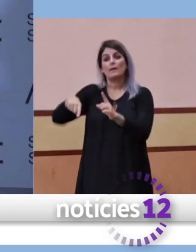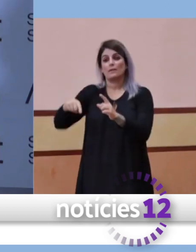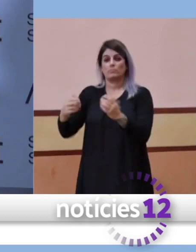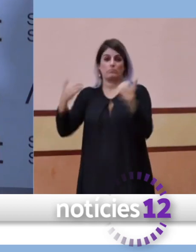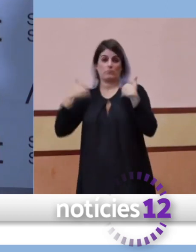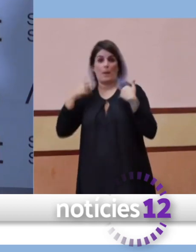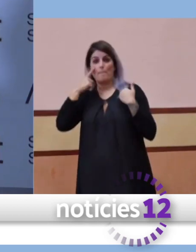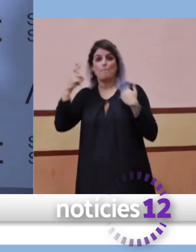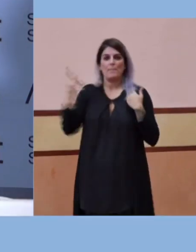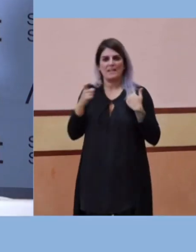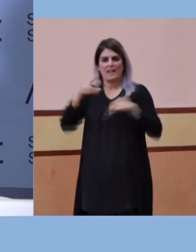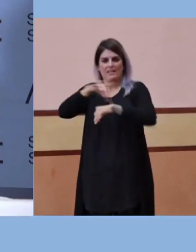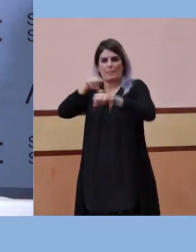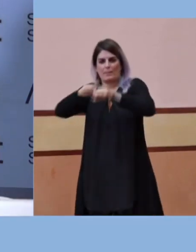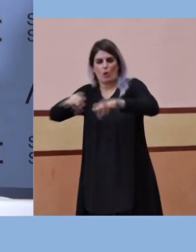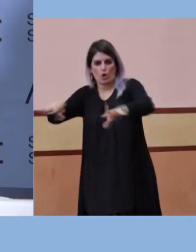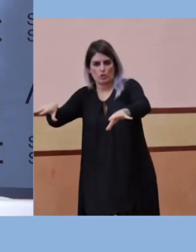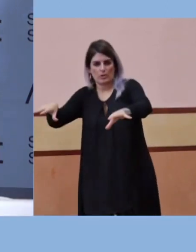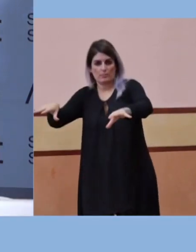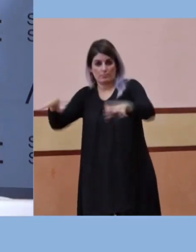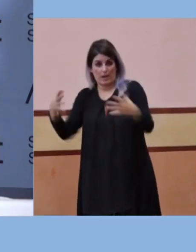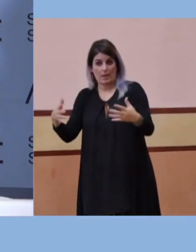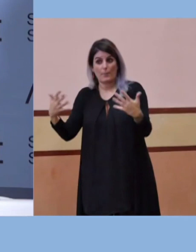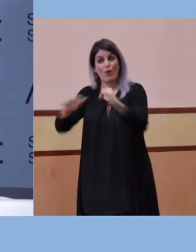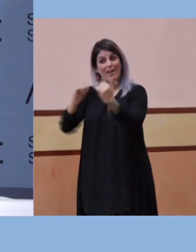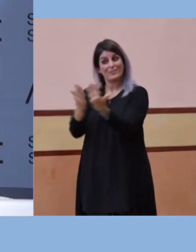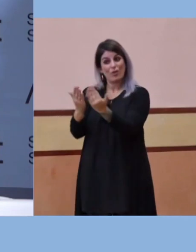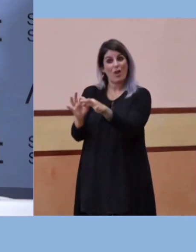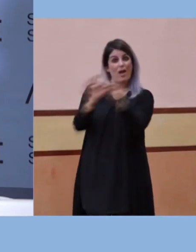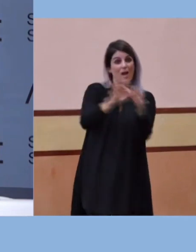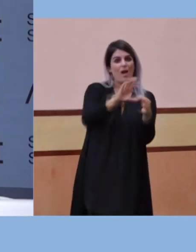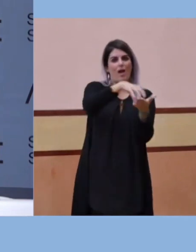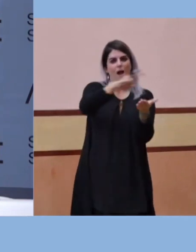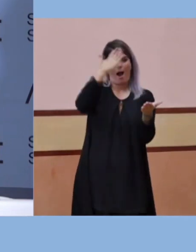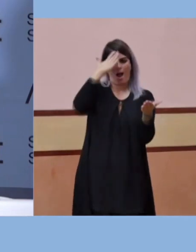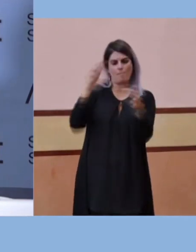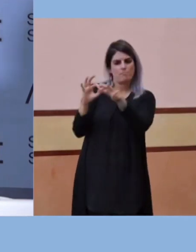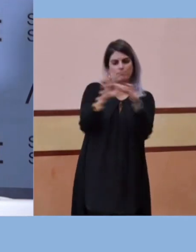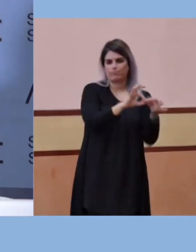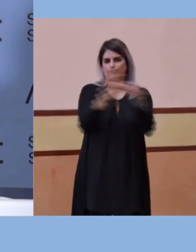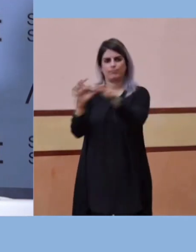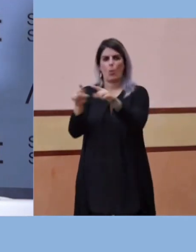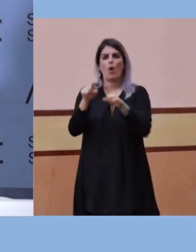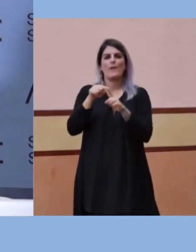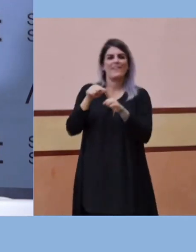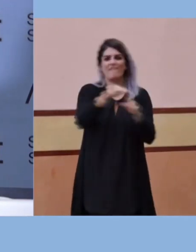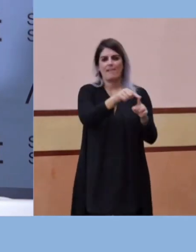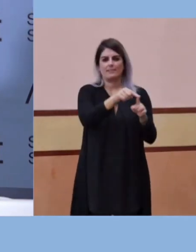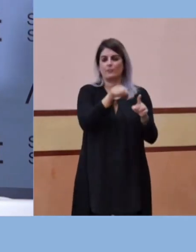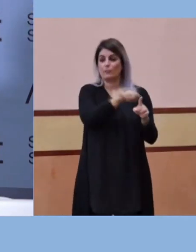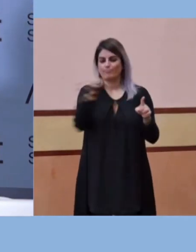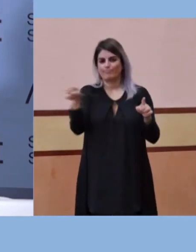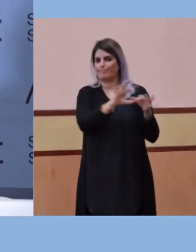respecte al que pugui passar en un centre, però sobretot la referència de l'escola amb la referència d'atenció primària és